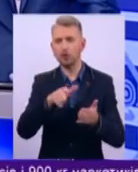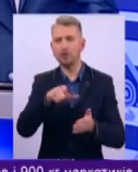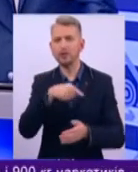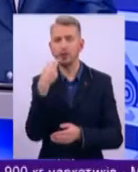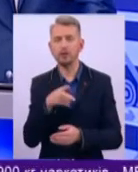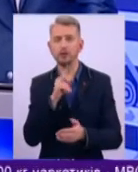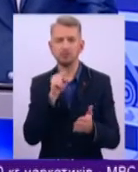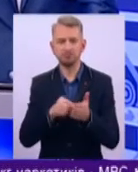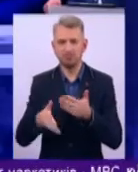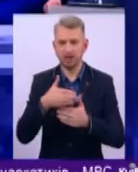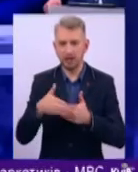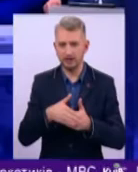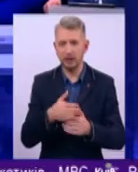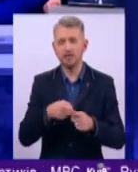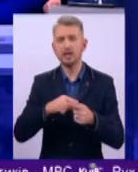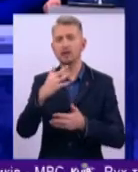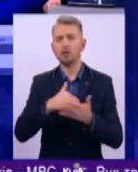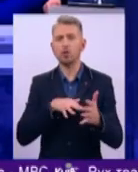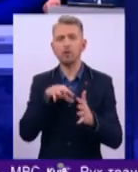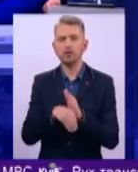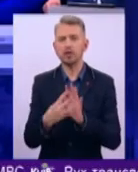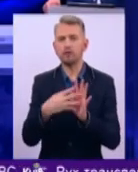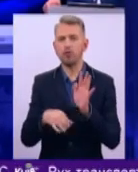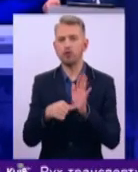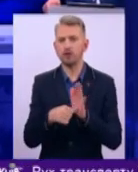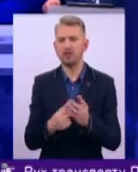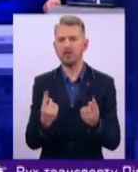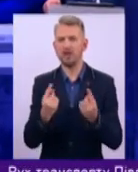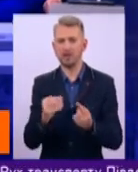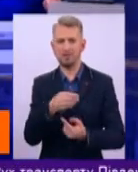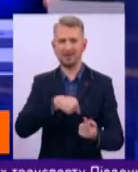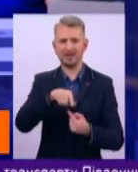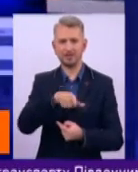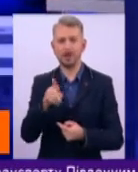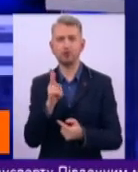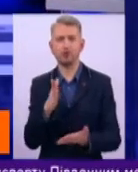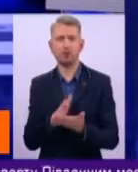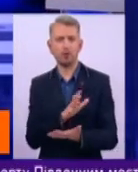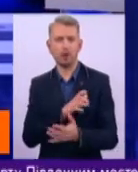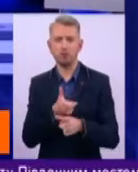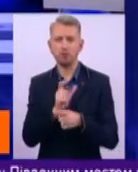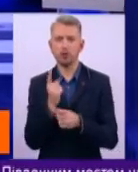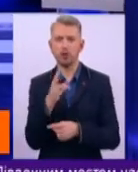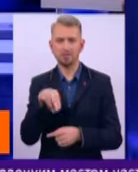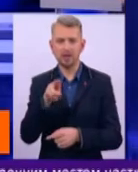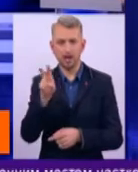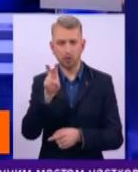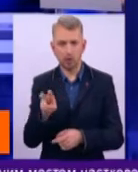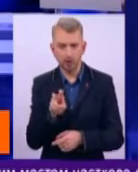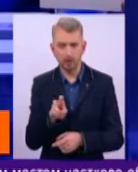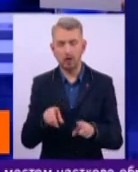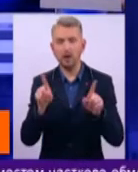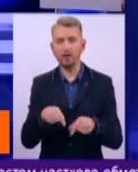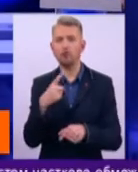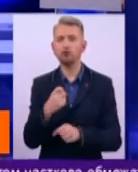які підпадають під санкції. У цей список увійшли 96 великих бізнесменів, які мають статок понад 1 мільярд доларів, а